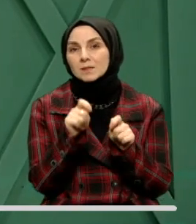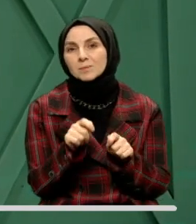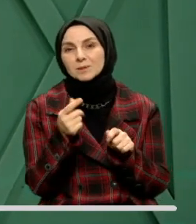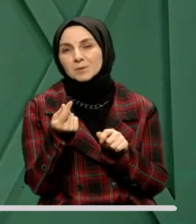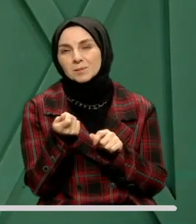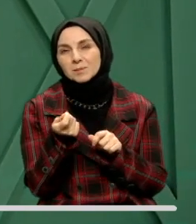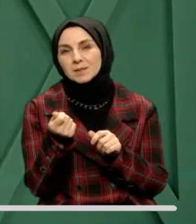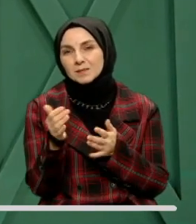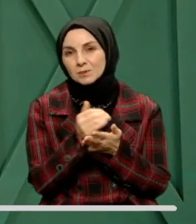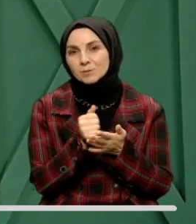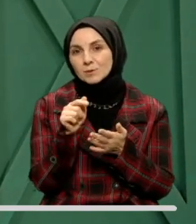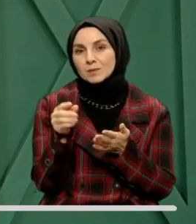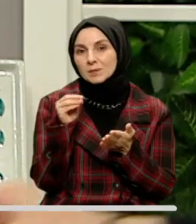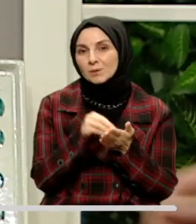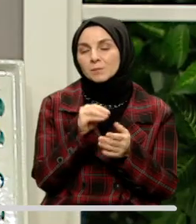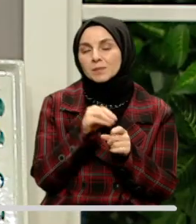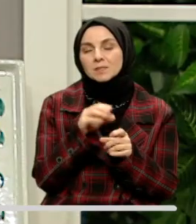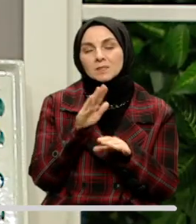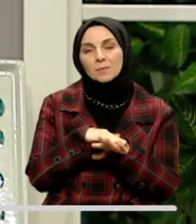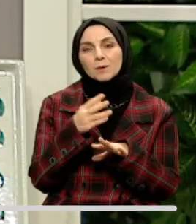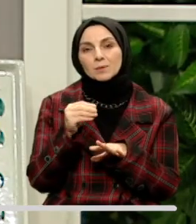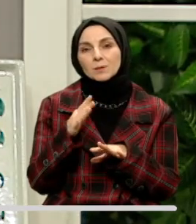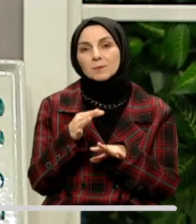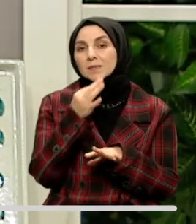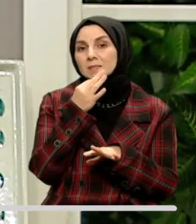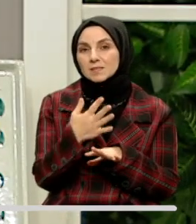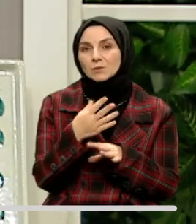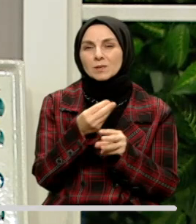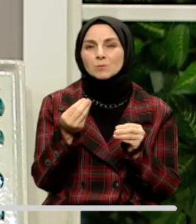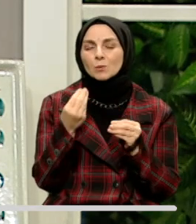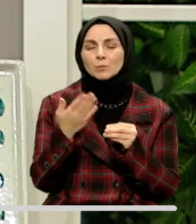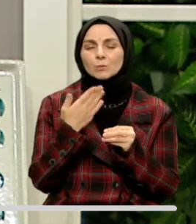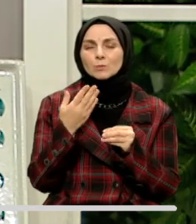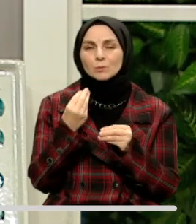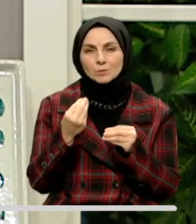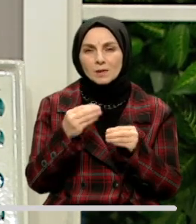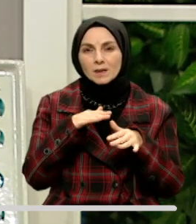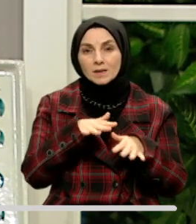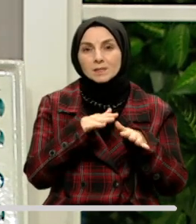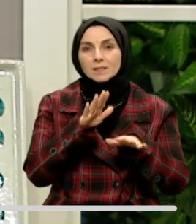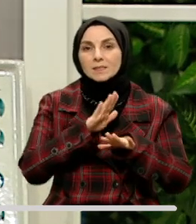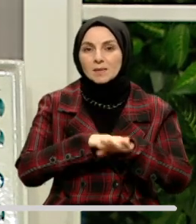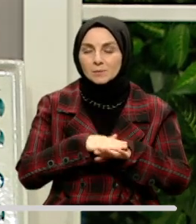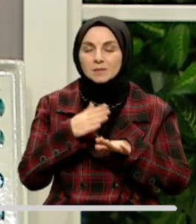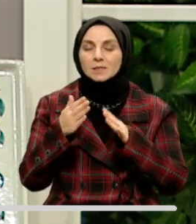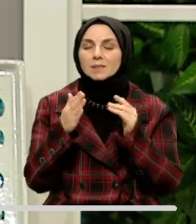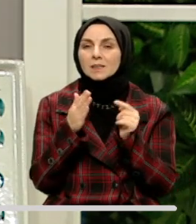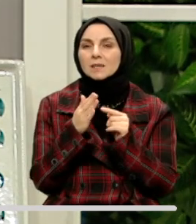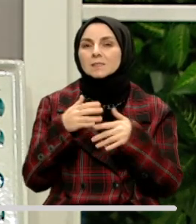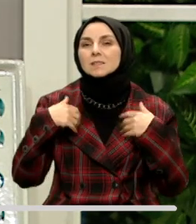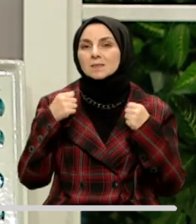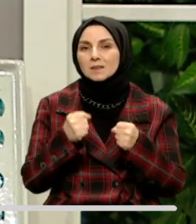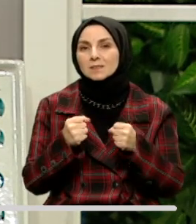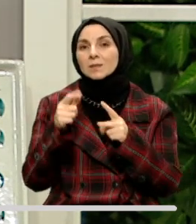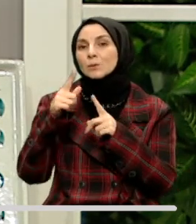için. Peki. Güdemciğim teşekkür ediyorum. Yine çok güzel etkinliklerle bizimle birlikte oldunuz. Hı-hı. Emeğinize sağlık, elinize sağlık. Tuba'cığım size çok